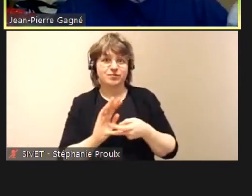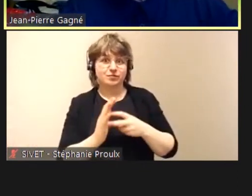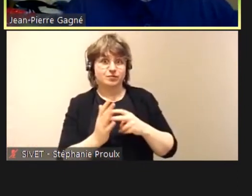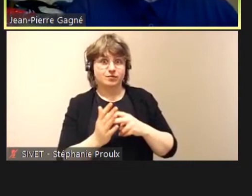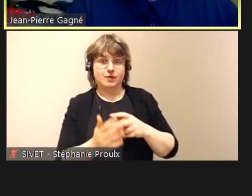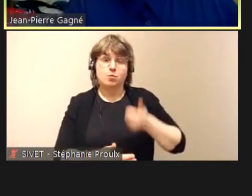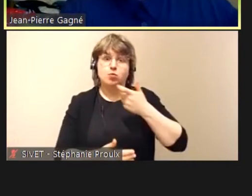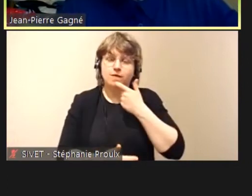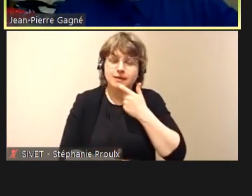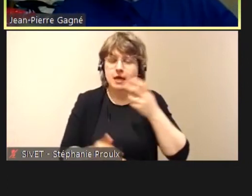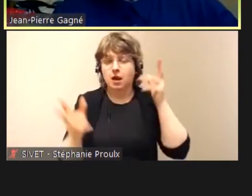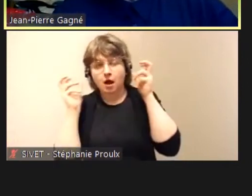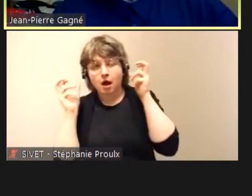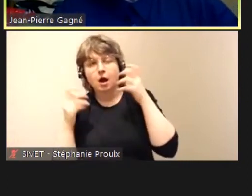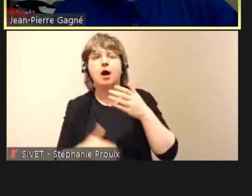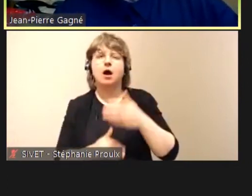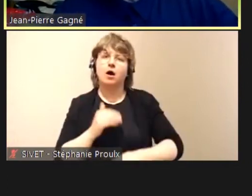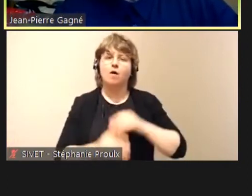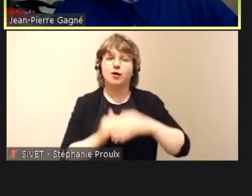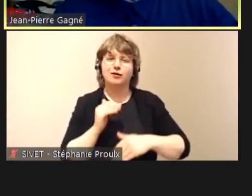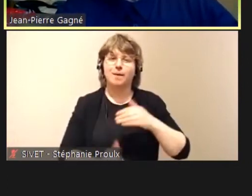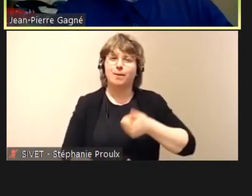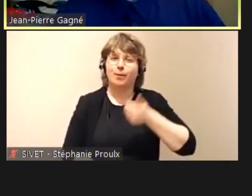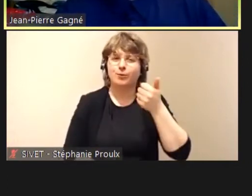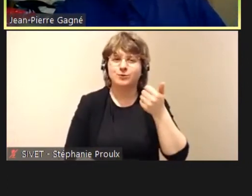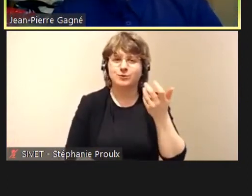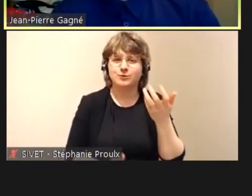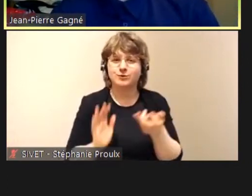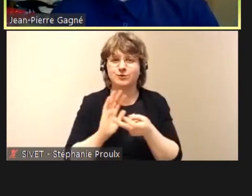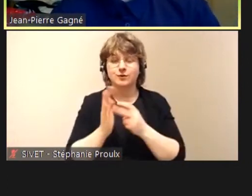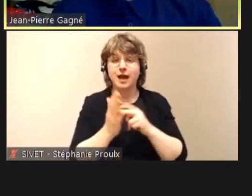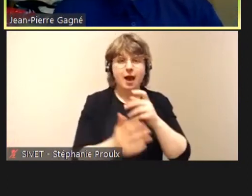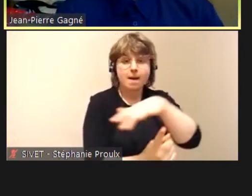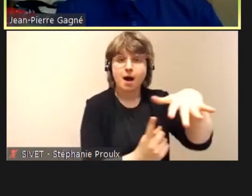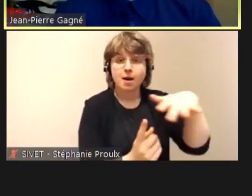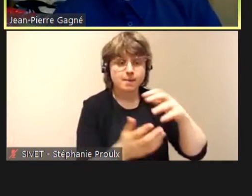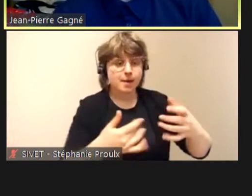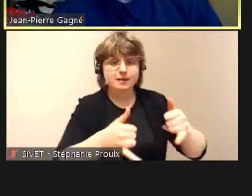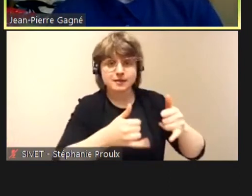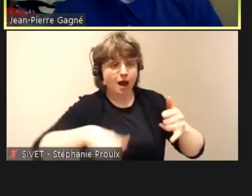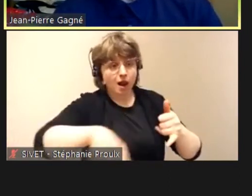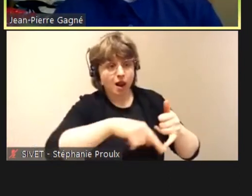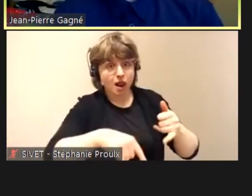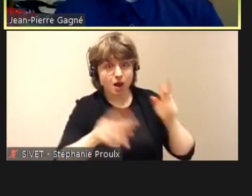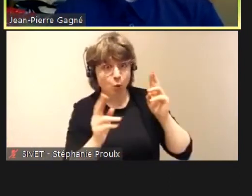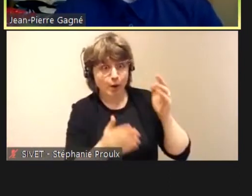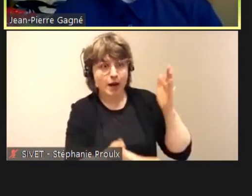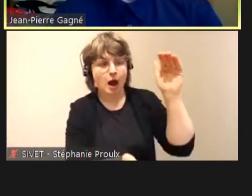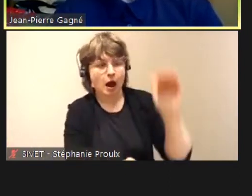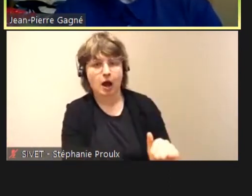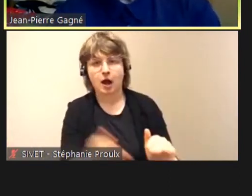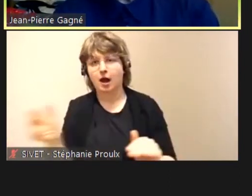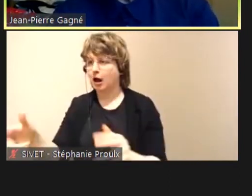claire possible parce que ça va réduire l'effet du bruit qu'il y a dans la pièce, par exemple. Alors, c'est la même chose il y a